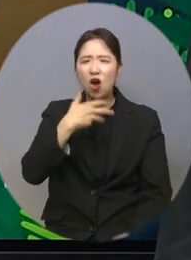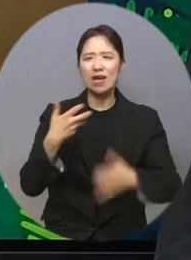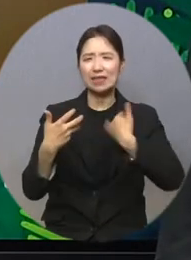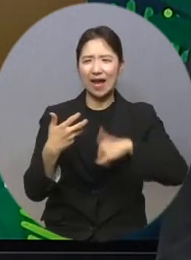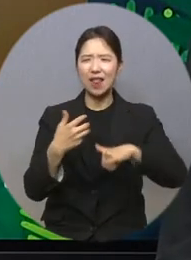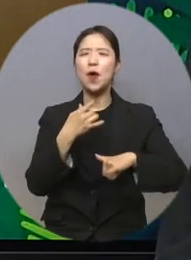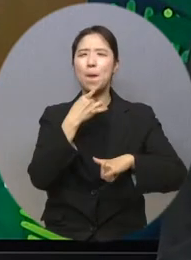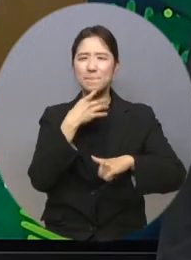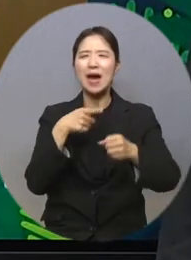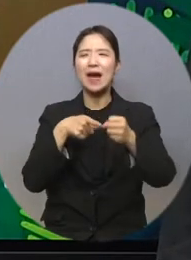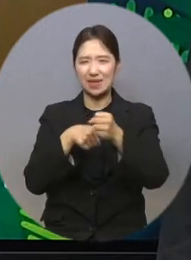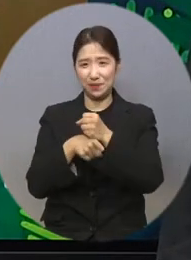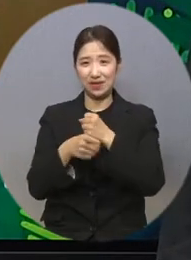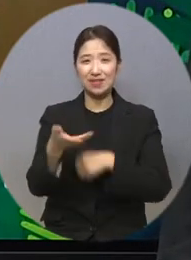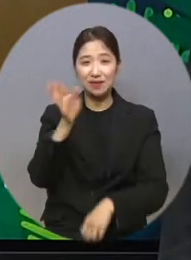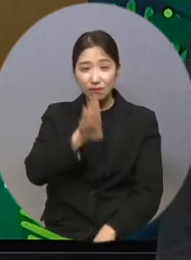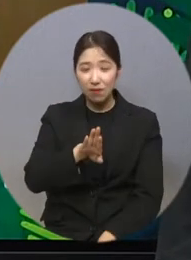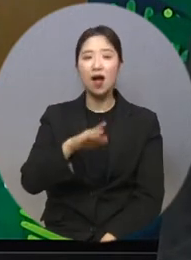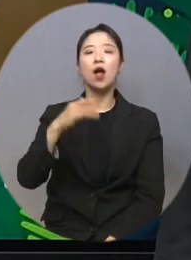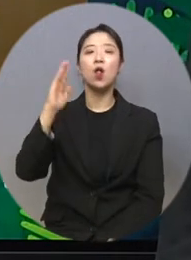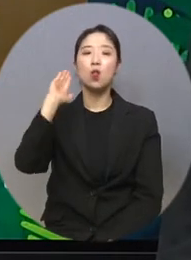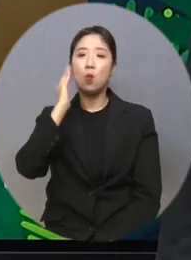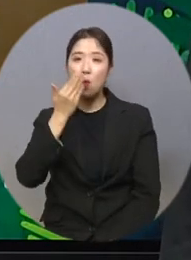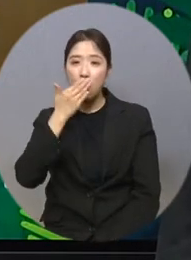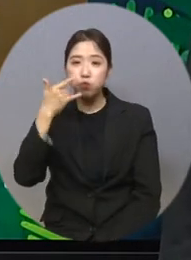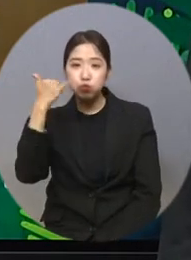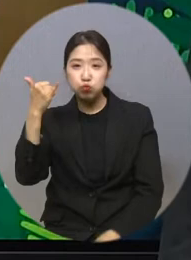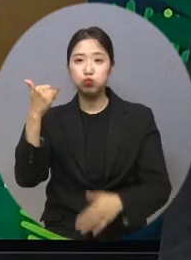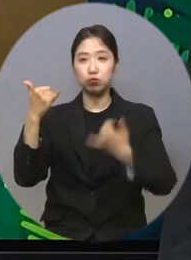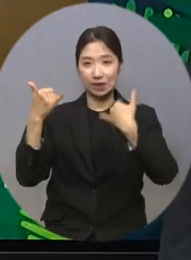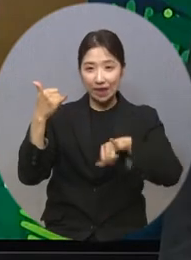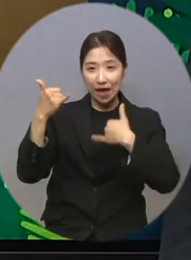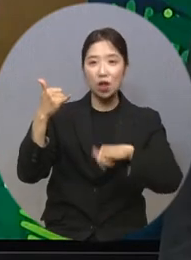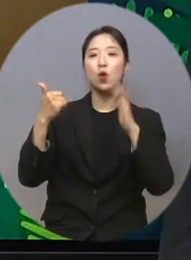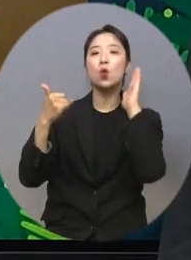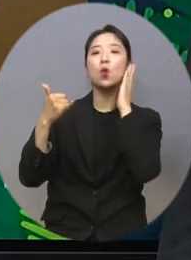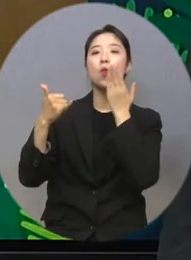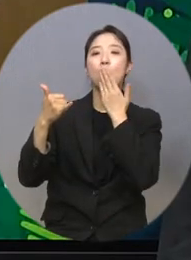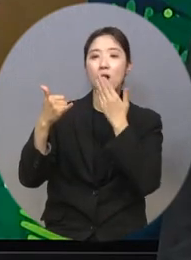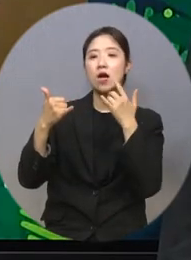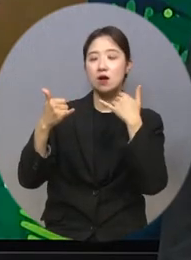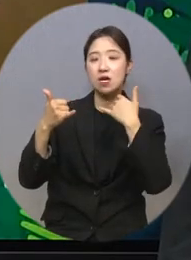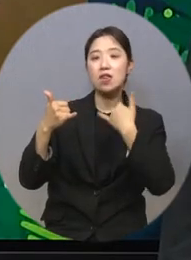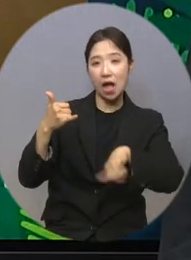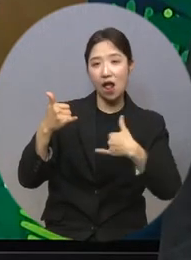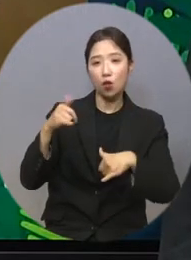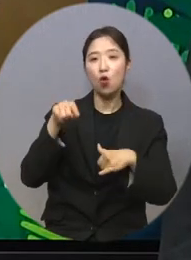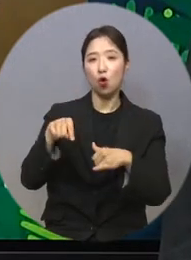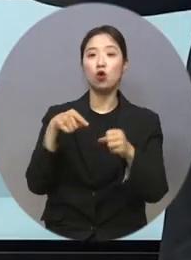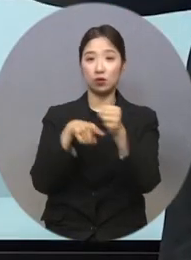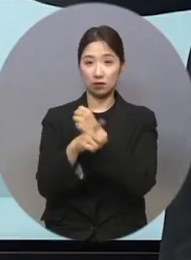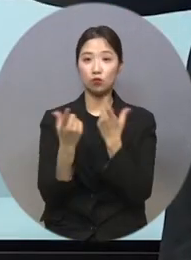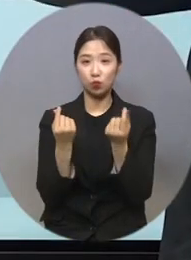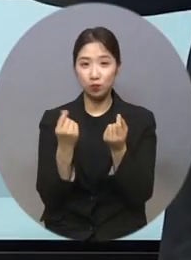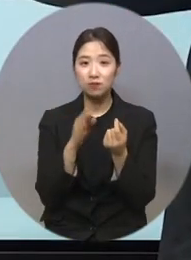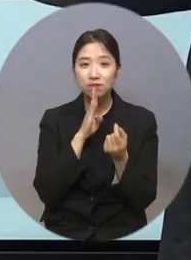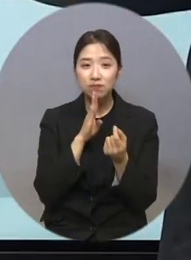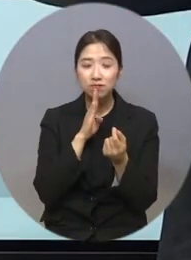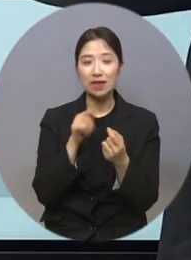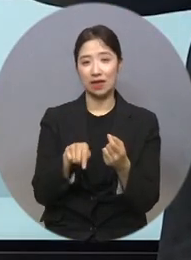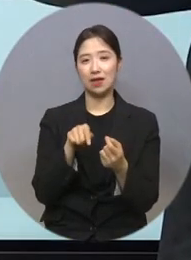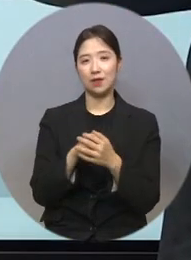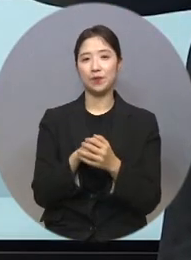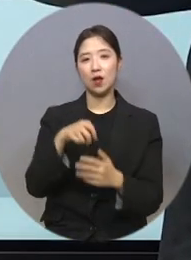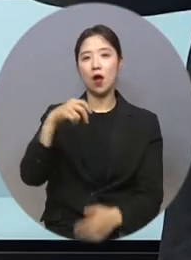의미한다고 많이 생각할 텐데 농인 자녀도 포함해서가 코다의 의미라고 제가 알고 있는데요. 우리 네 분이 이 코다에